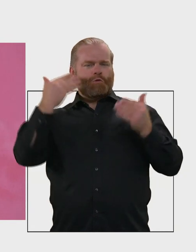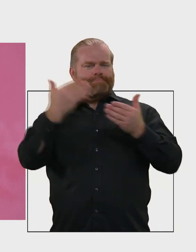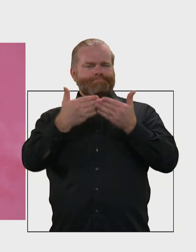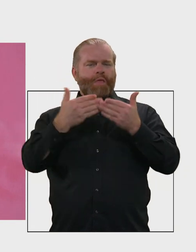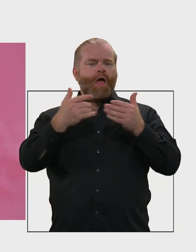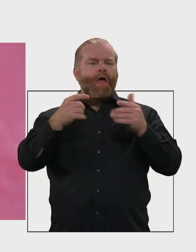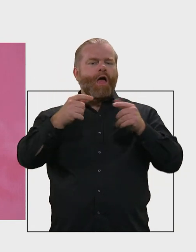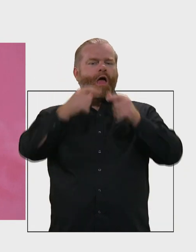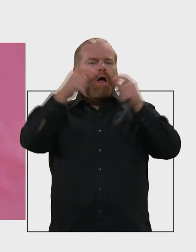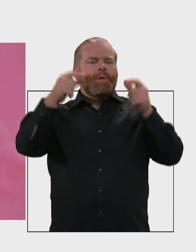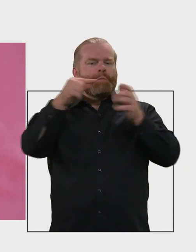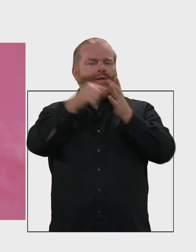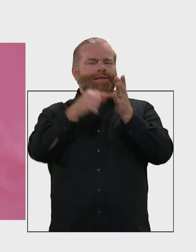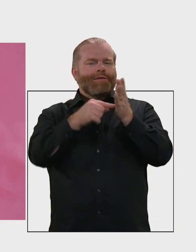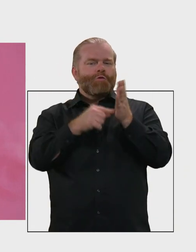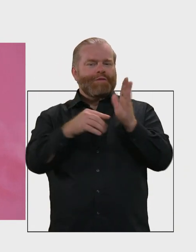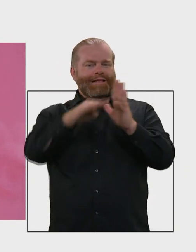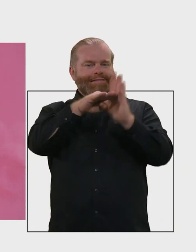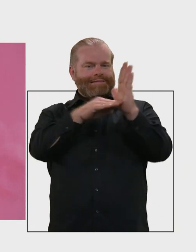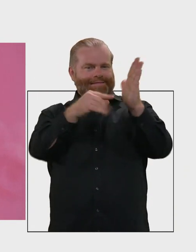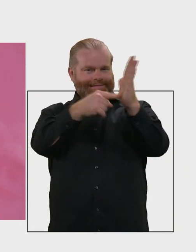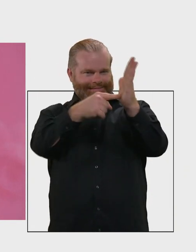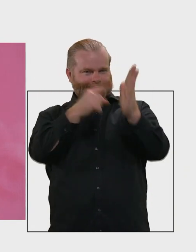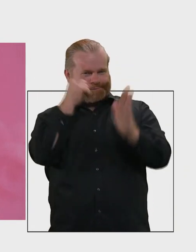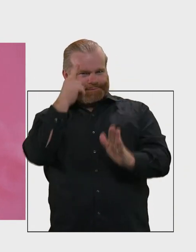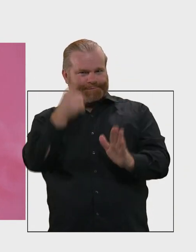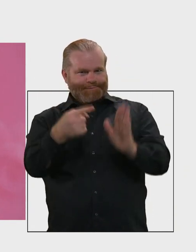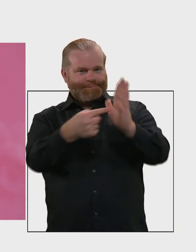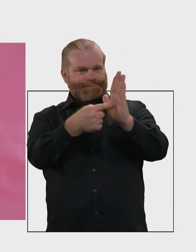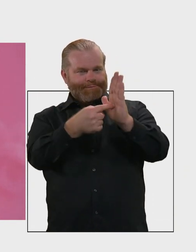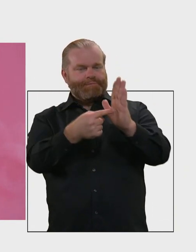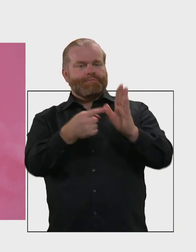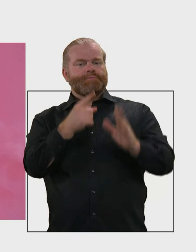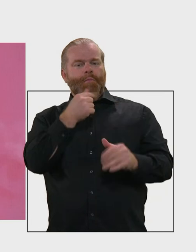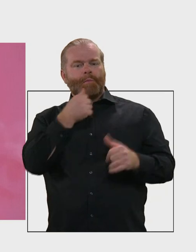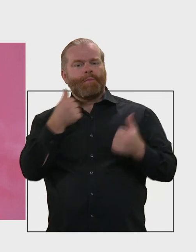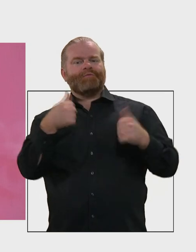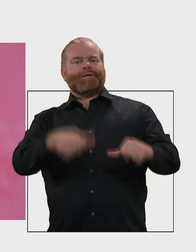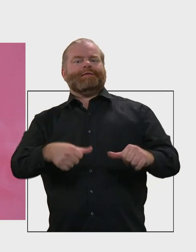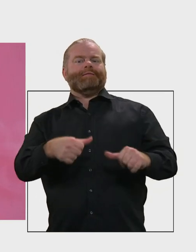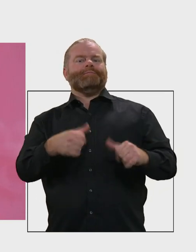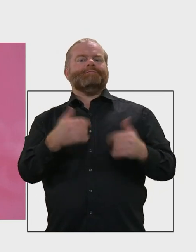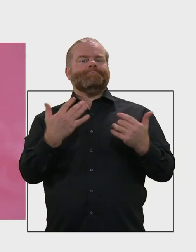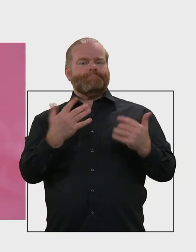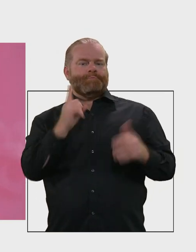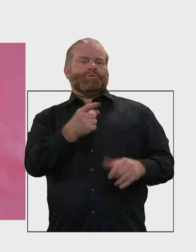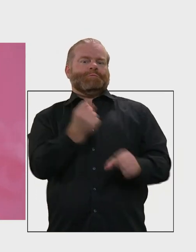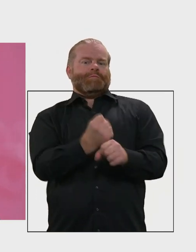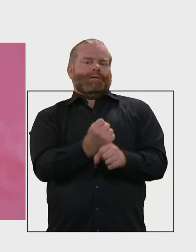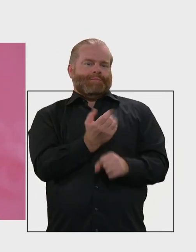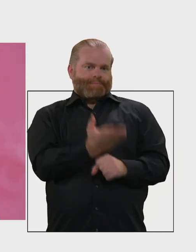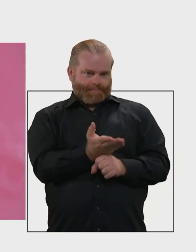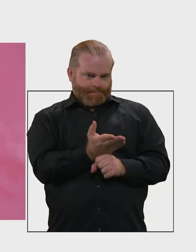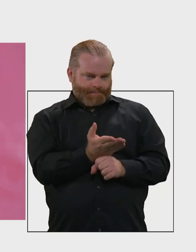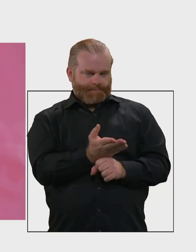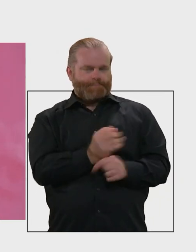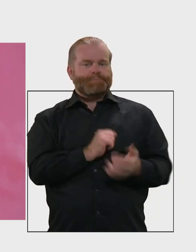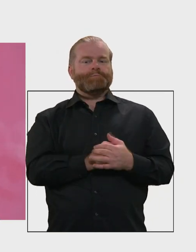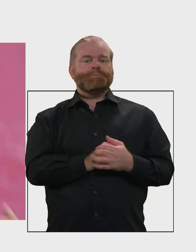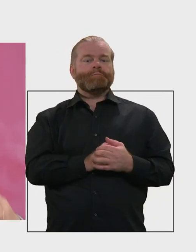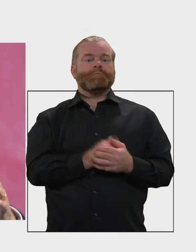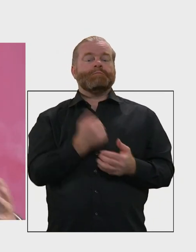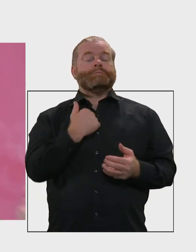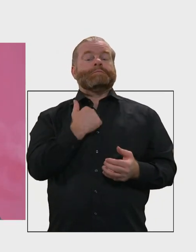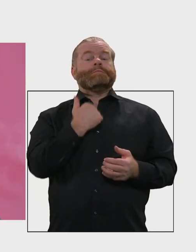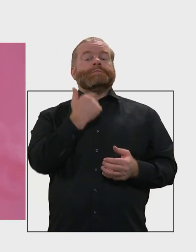Ausstellungsbereiche verpflichtet sind, das zu tun. Und ich sage, das ist natürlich dieser gesetzliche Auftrag einerseits,